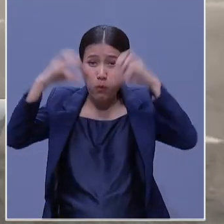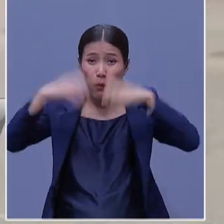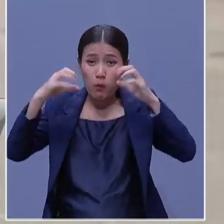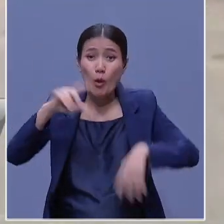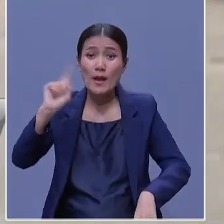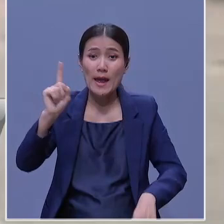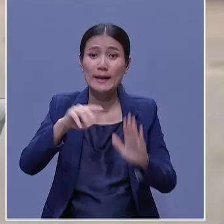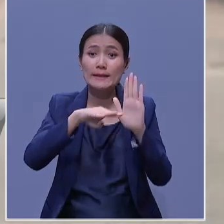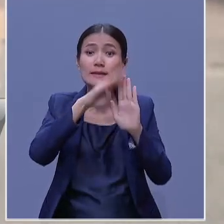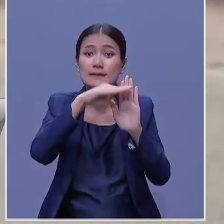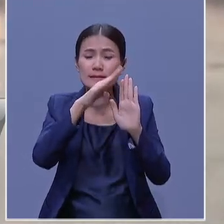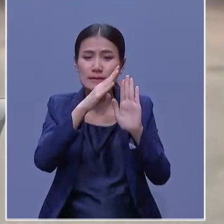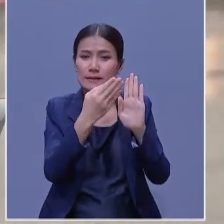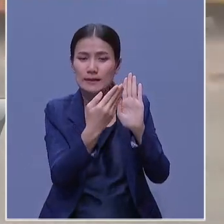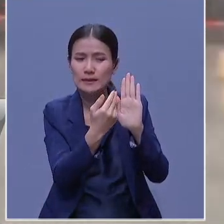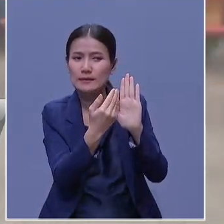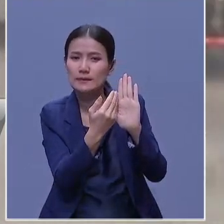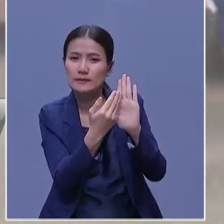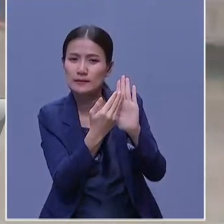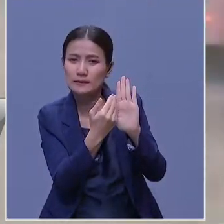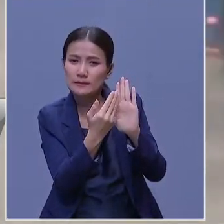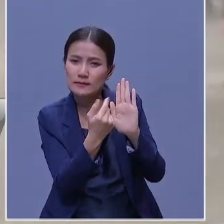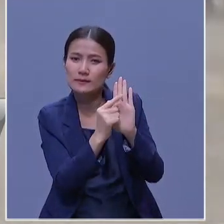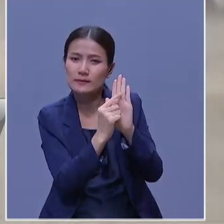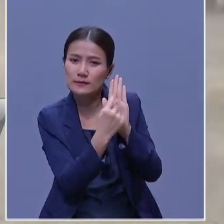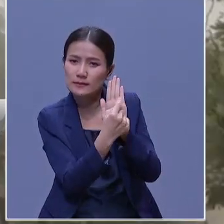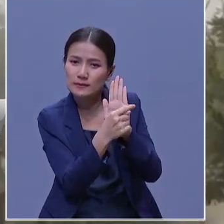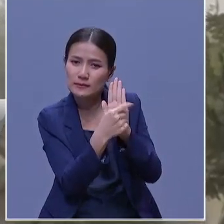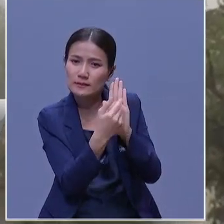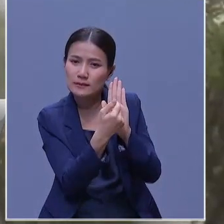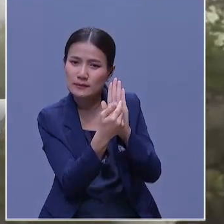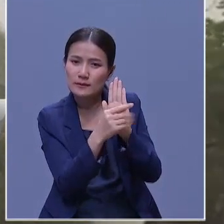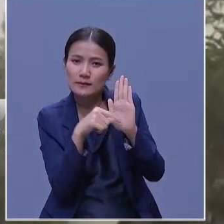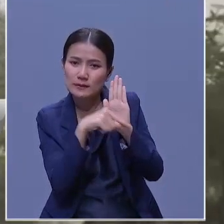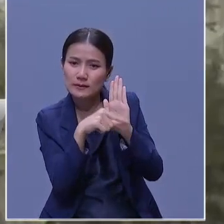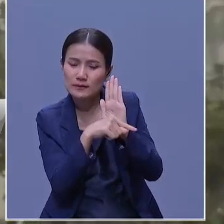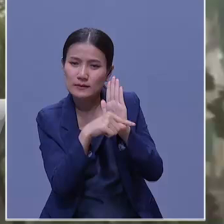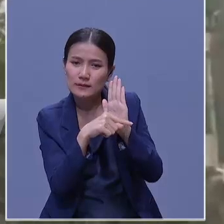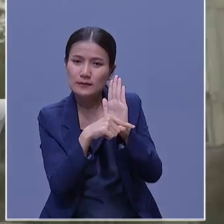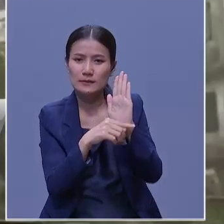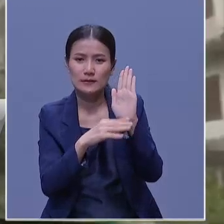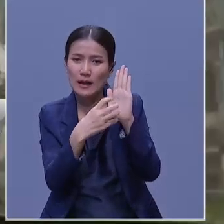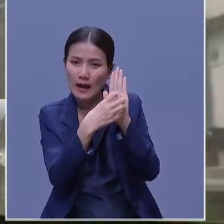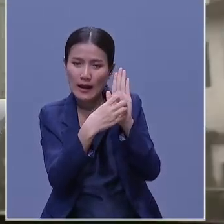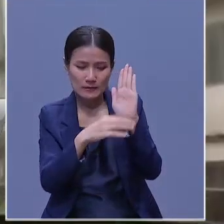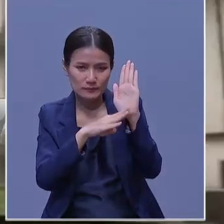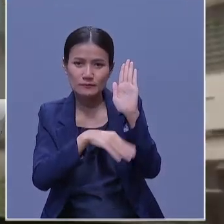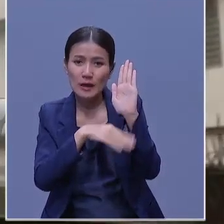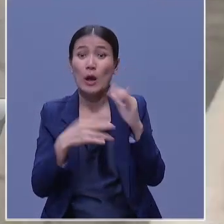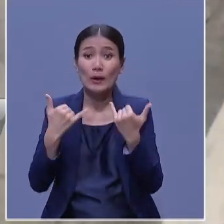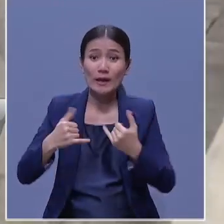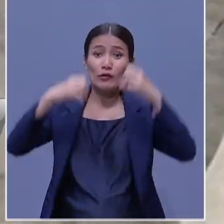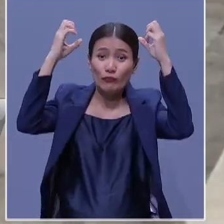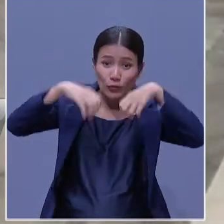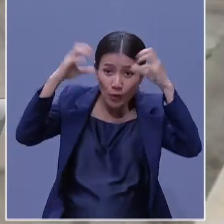าคเหนือทางด้านตะวันตกภาคอีสานตอนล่างภาคกลางภาคตะวันออกและภาคใต้ส ช่วงปลายฝนต้นหนาวอากาศมีความแปรปรว